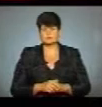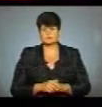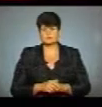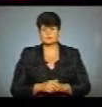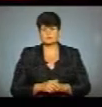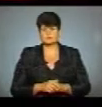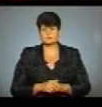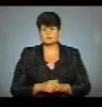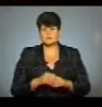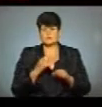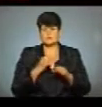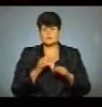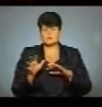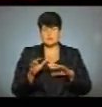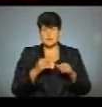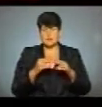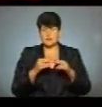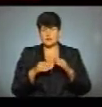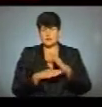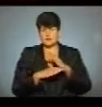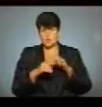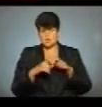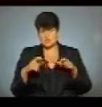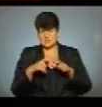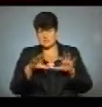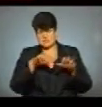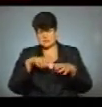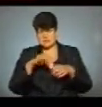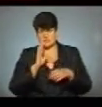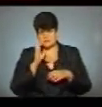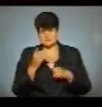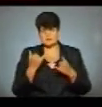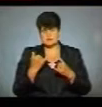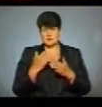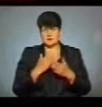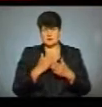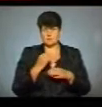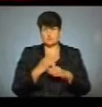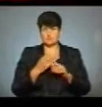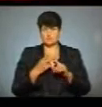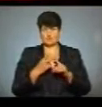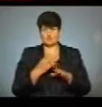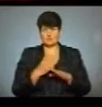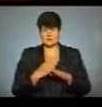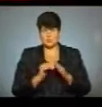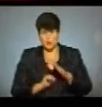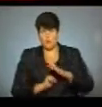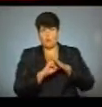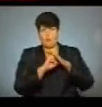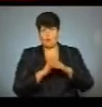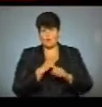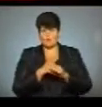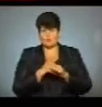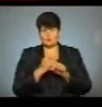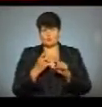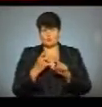Зривали доски сьогодні. Аварійний міст, зривали доски зранку. Зараз маємо робити під другу частину, підпори маємо робити, щоб другу